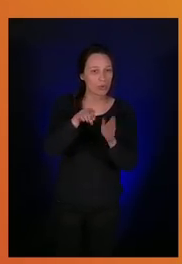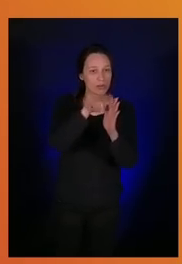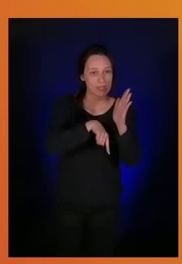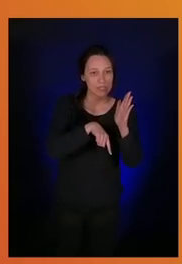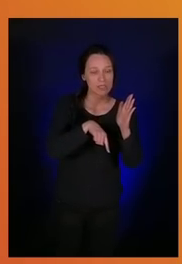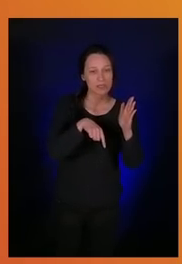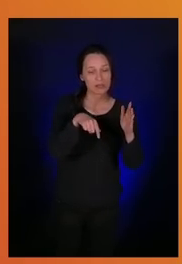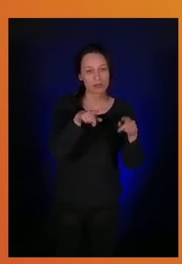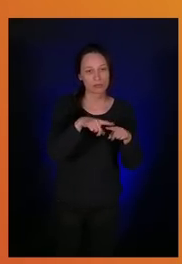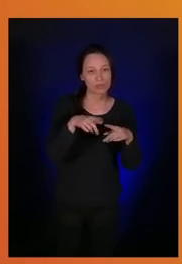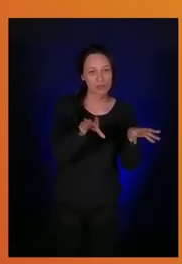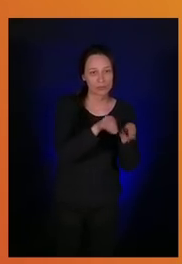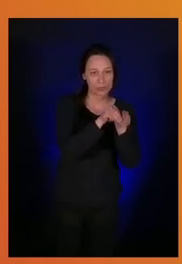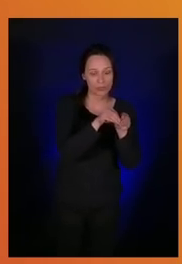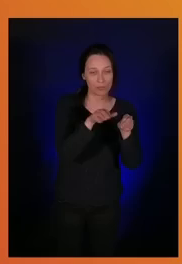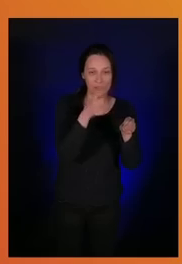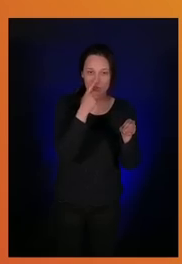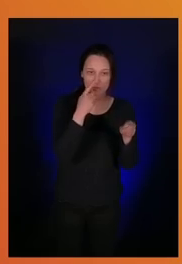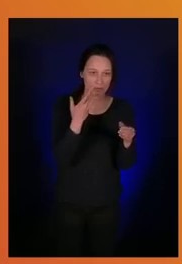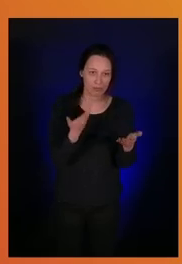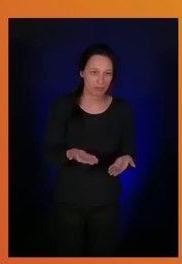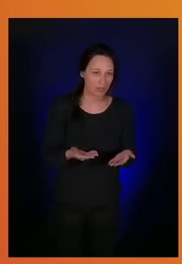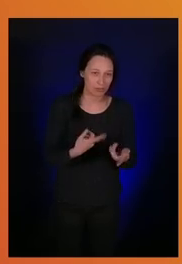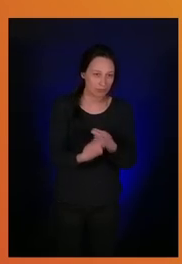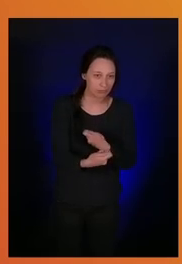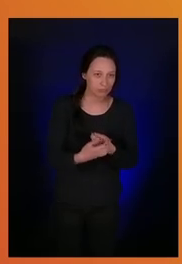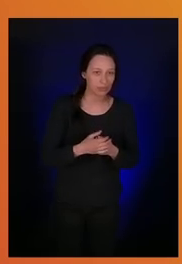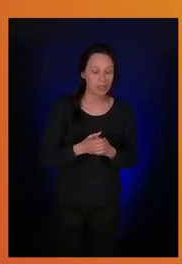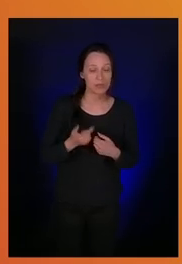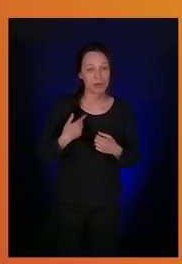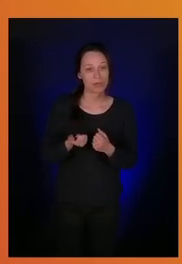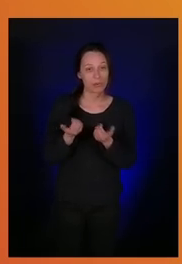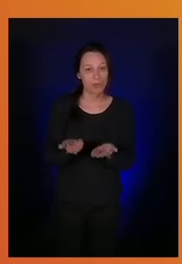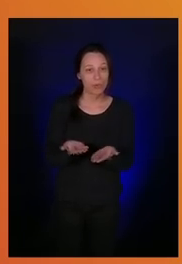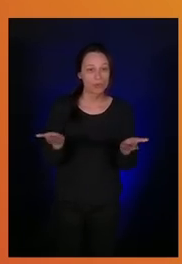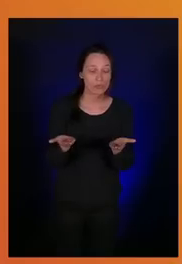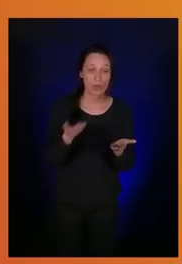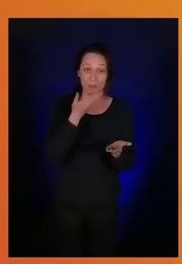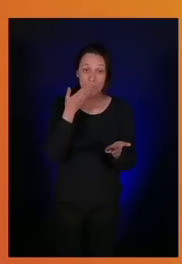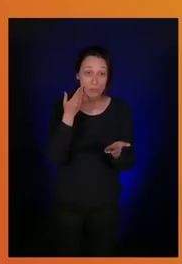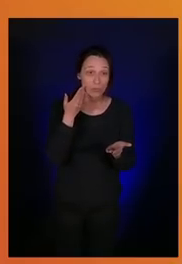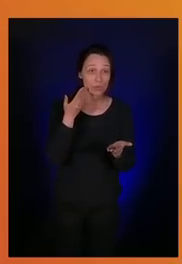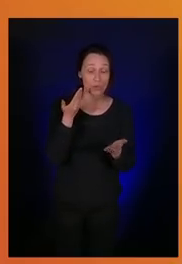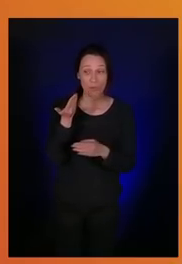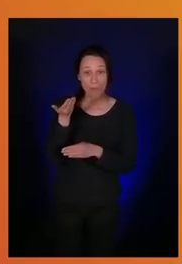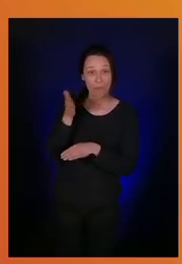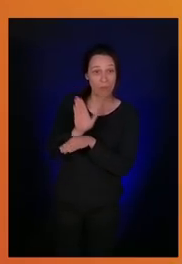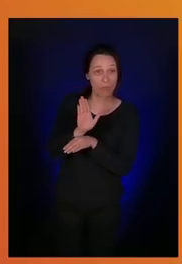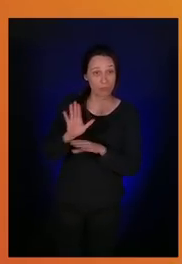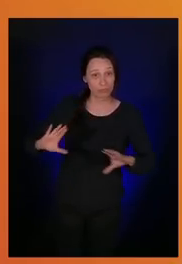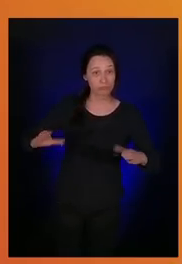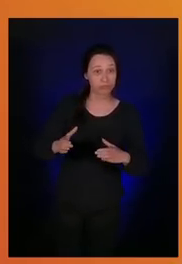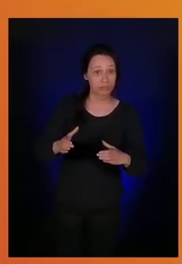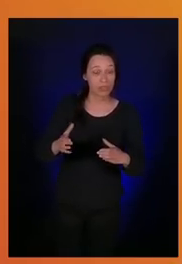pense qu'on n'en est plus là. Moi, je propose vraiment qu'on produise des gestes de rassemblement. Par exemple, pourquoi pas faire une commission